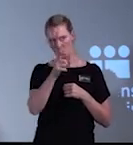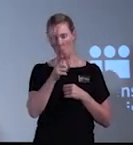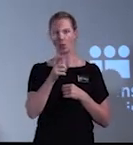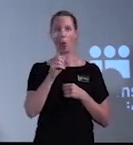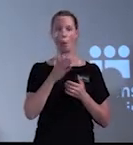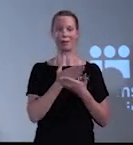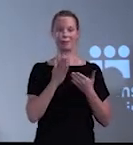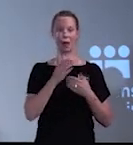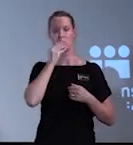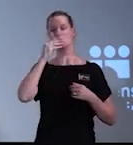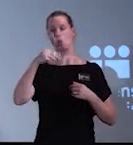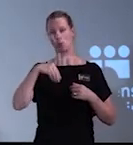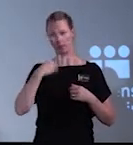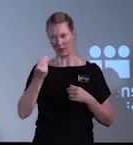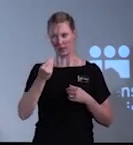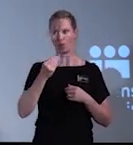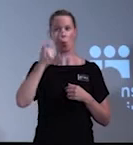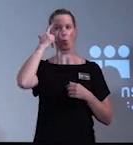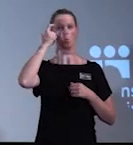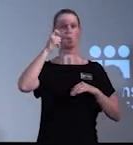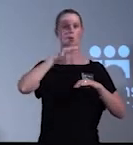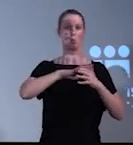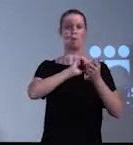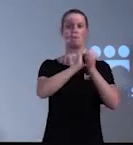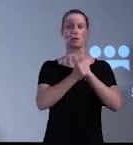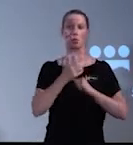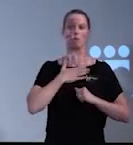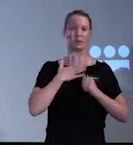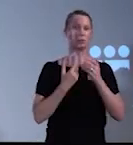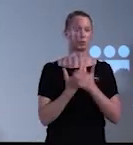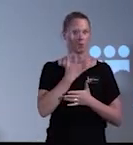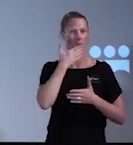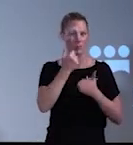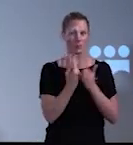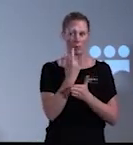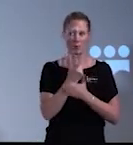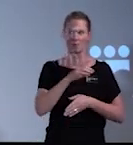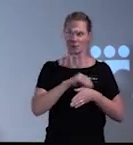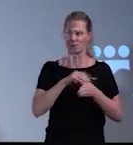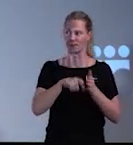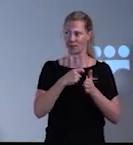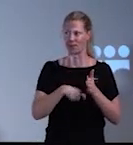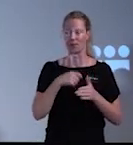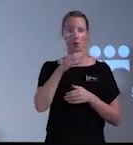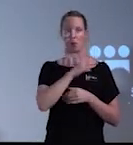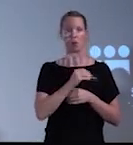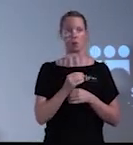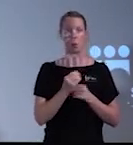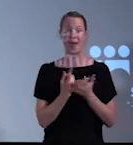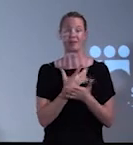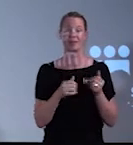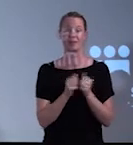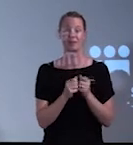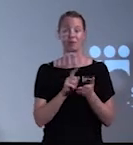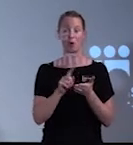man inte är modig och verkligen tror på en förändring och vill skapa de bästa förutsättningarna för svensk film, då skulle det inte bli mycket av, för att det